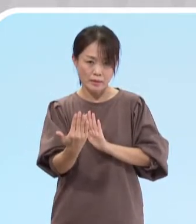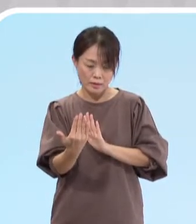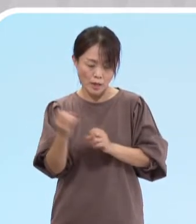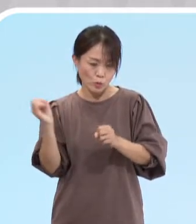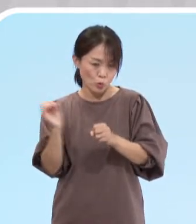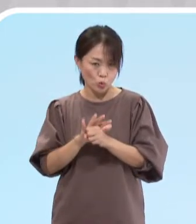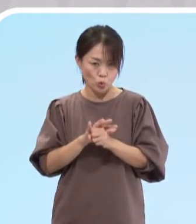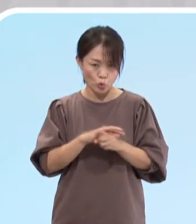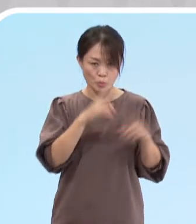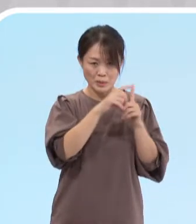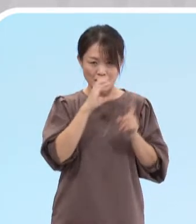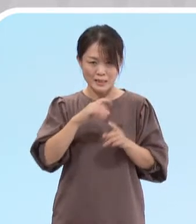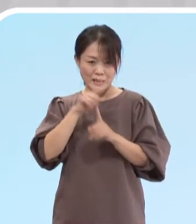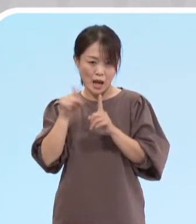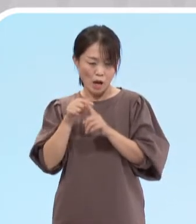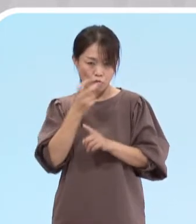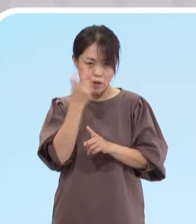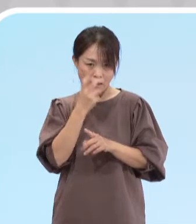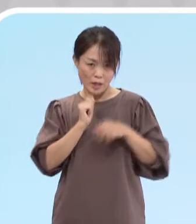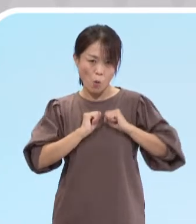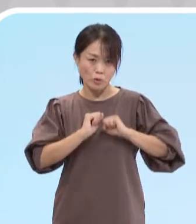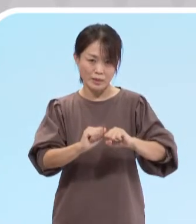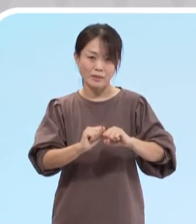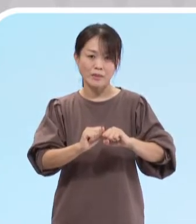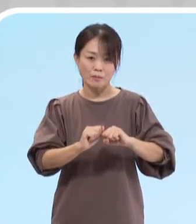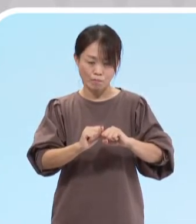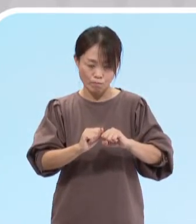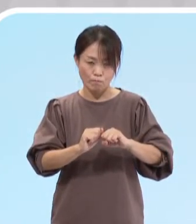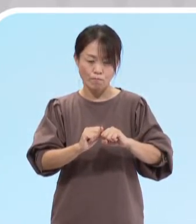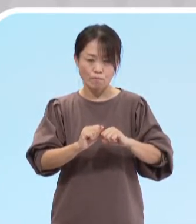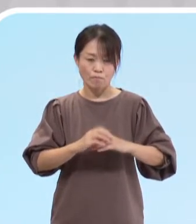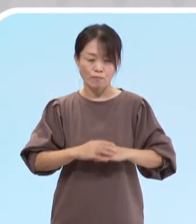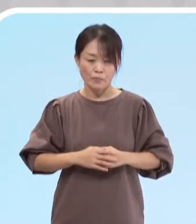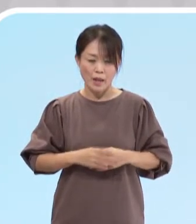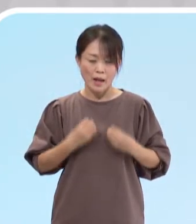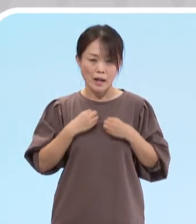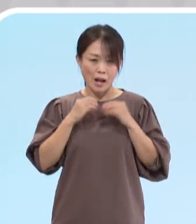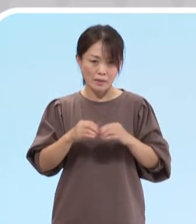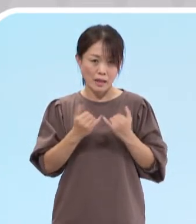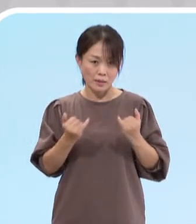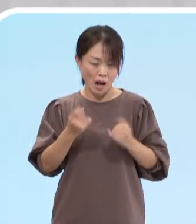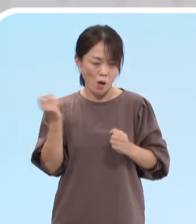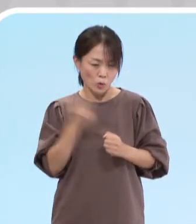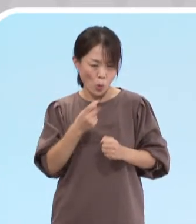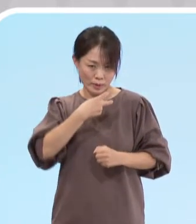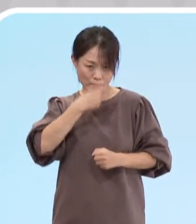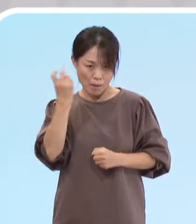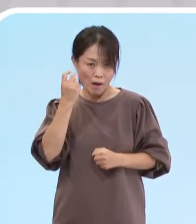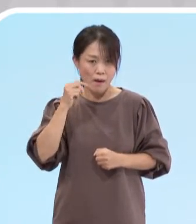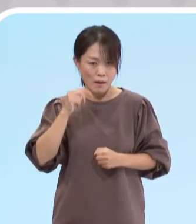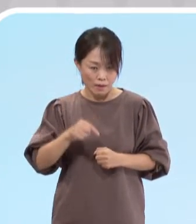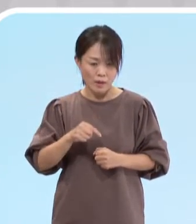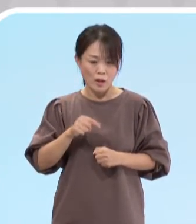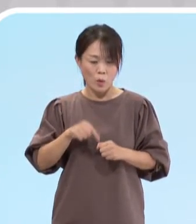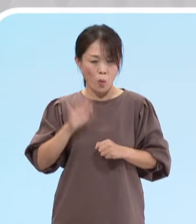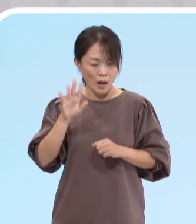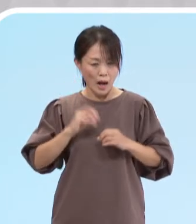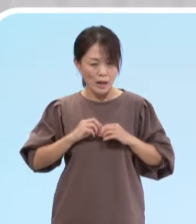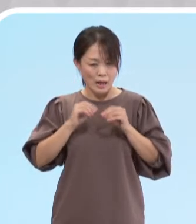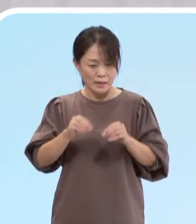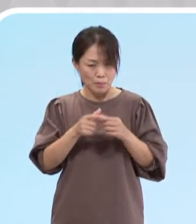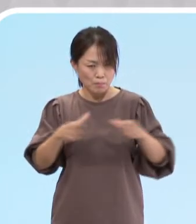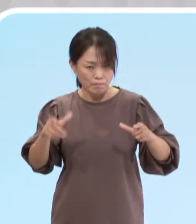して直ちに幅広く PCR 検査を実施します。感染者を早期に確定し、